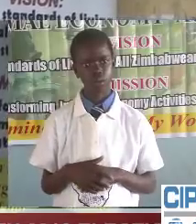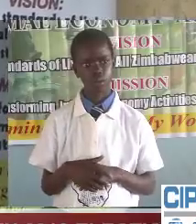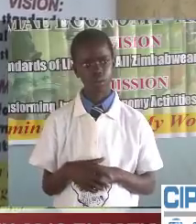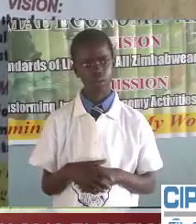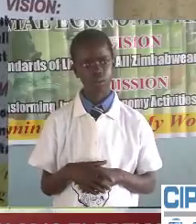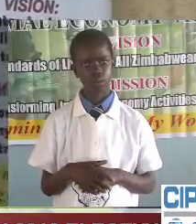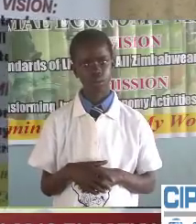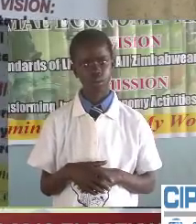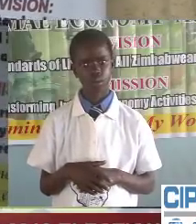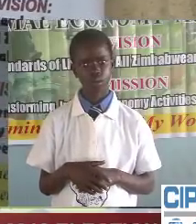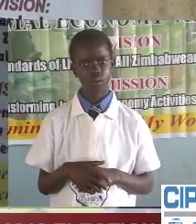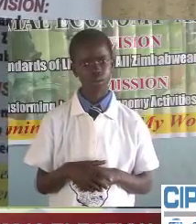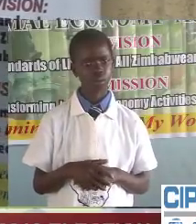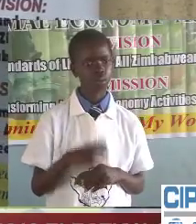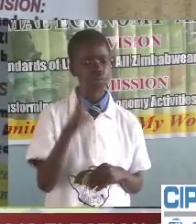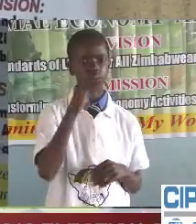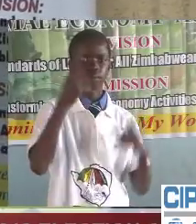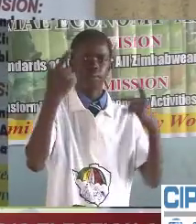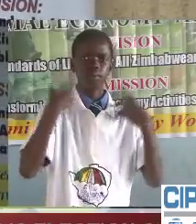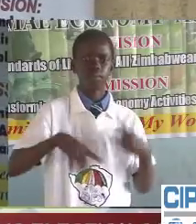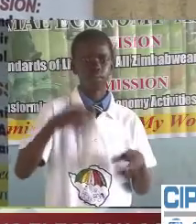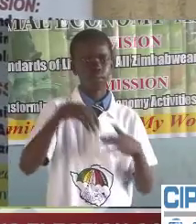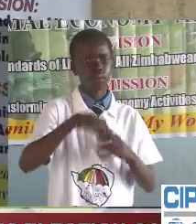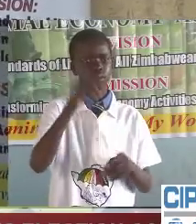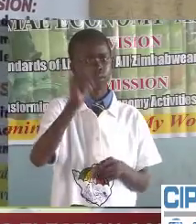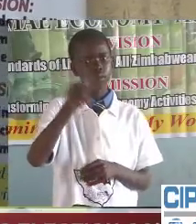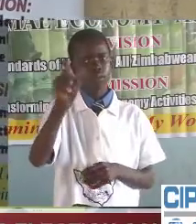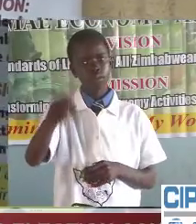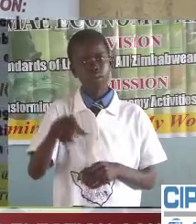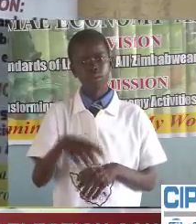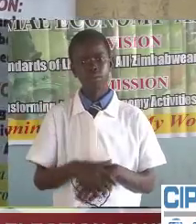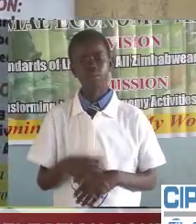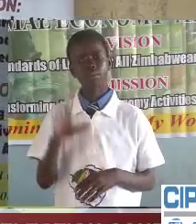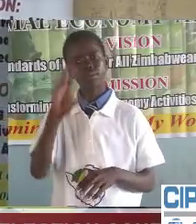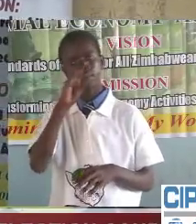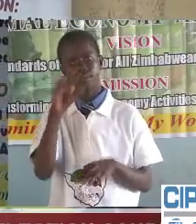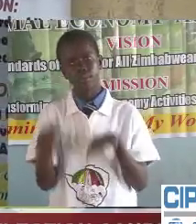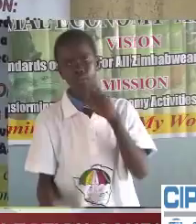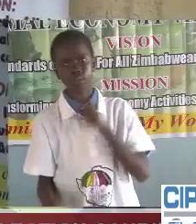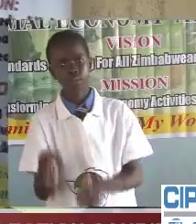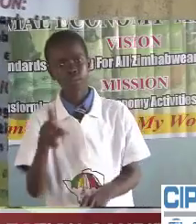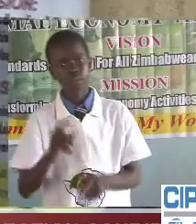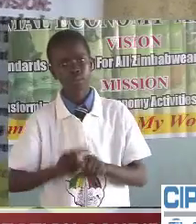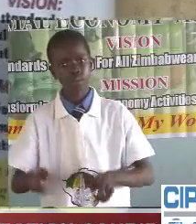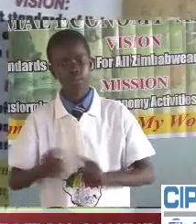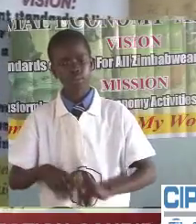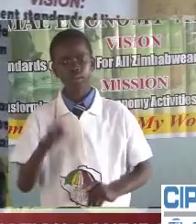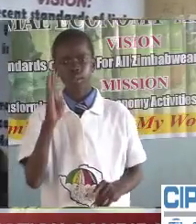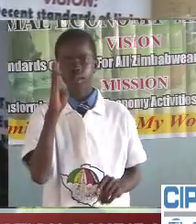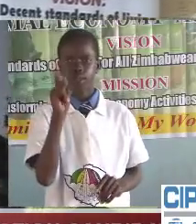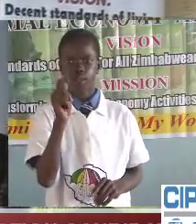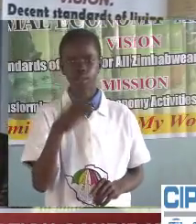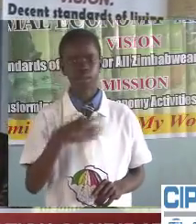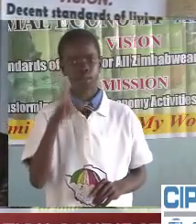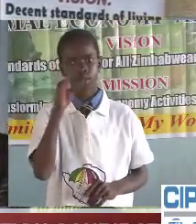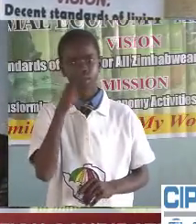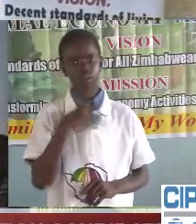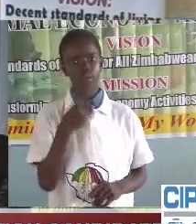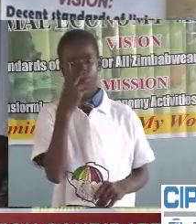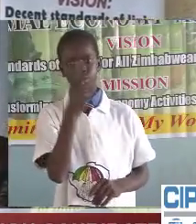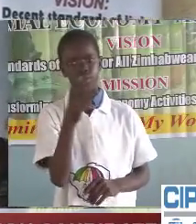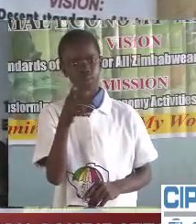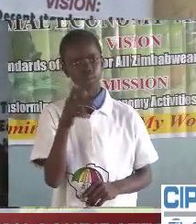iri kune vanorarama with a disability, but tikada kutarisa mu